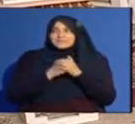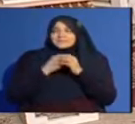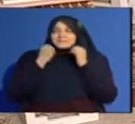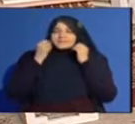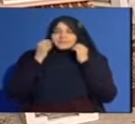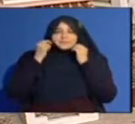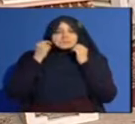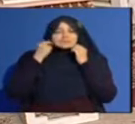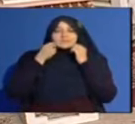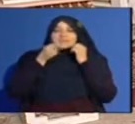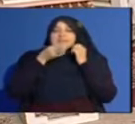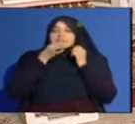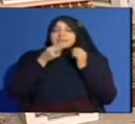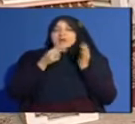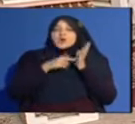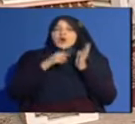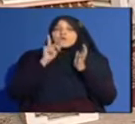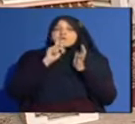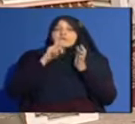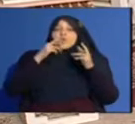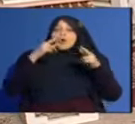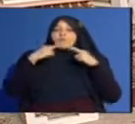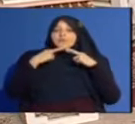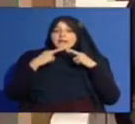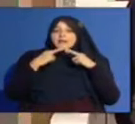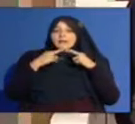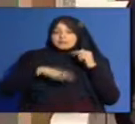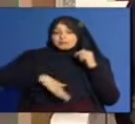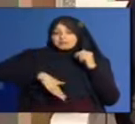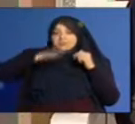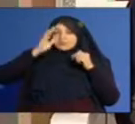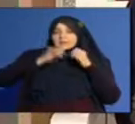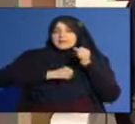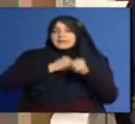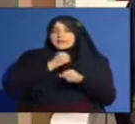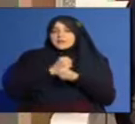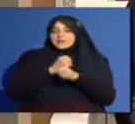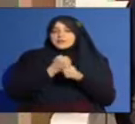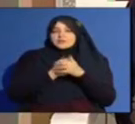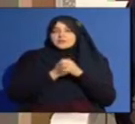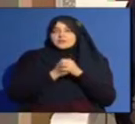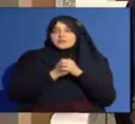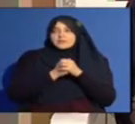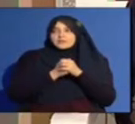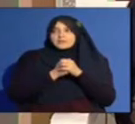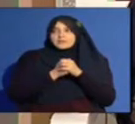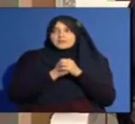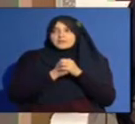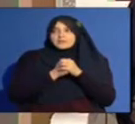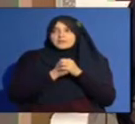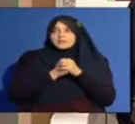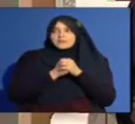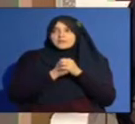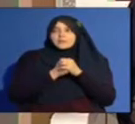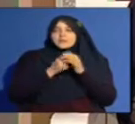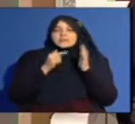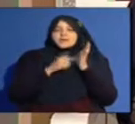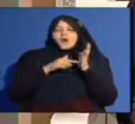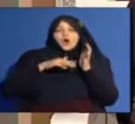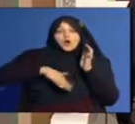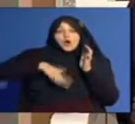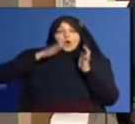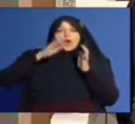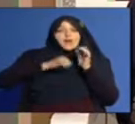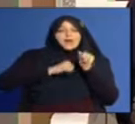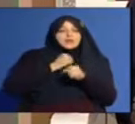كان في عمرها فاطمة؟ كي جاتك طفلة شحال كان في عمرها؟ طفلة جاتها قلت مولاتها 4 سنين. لا لا كي جاتك بنتك شحال كان